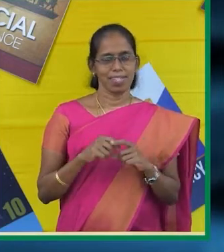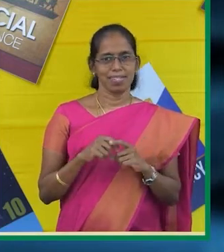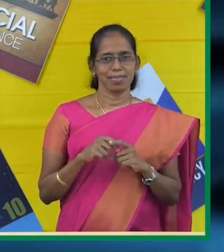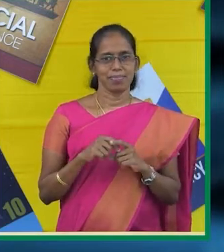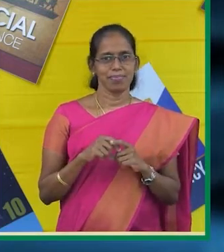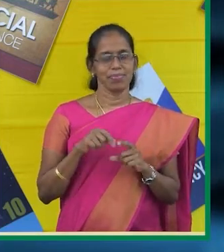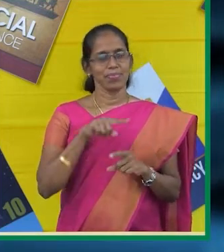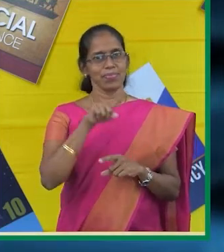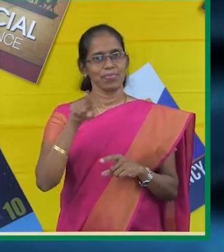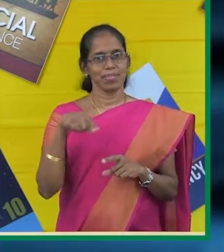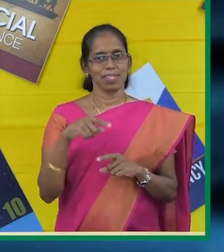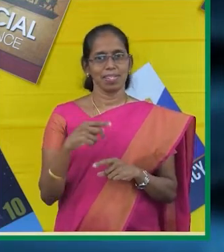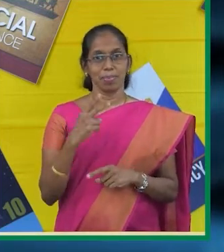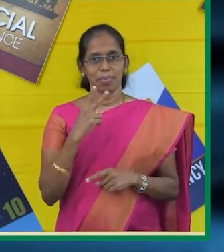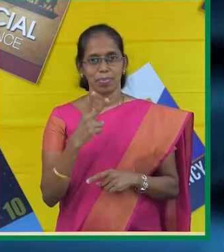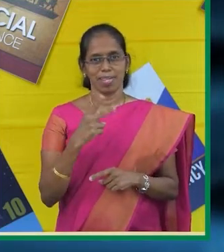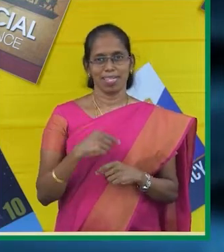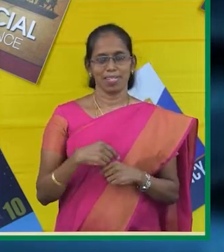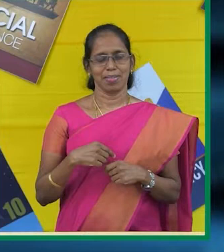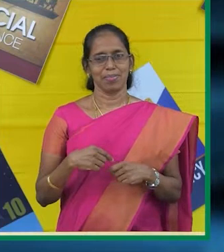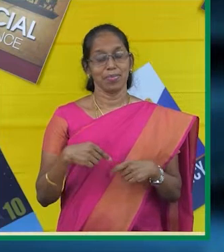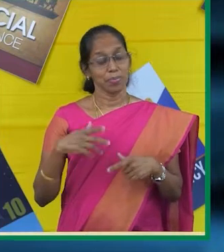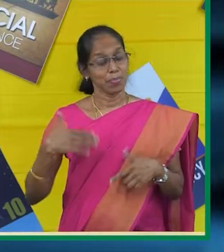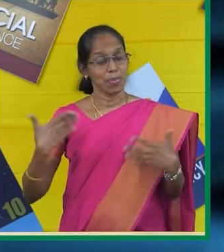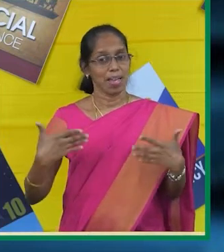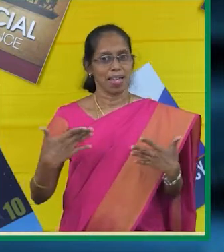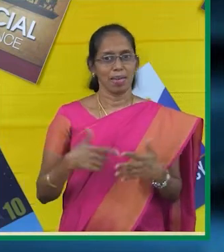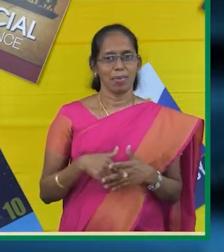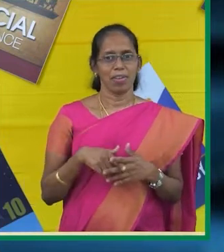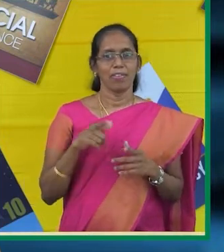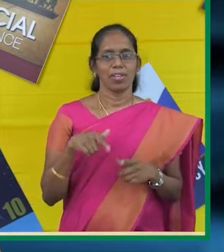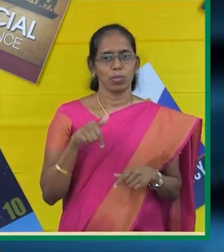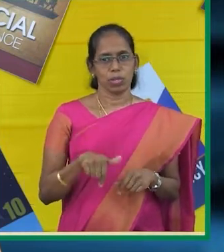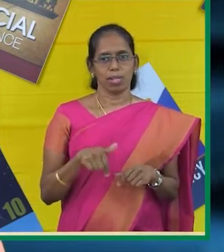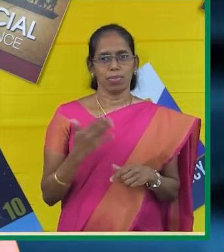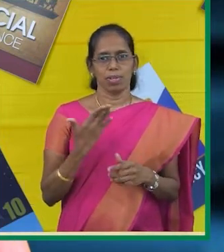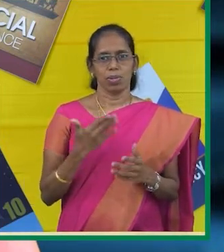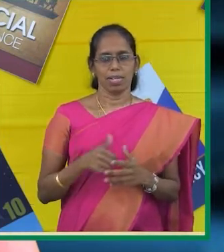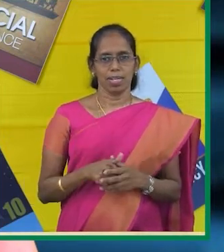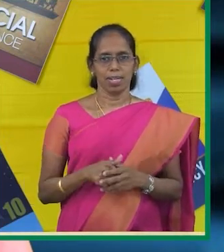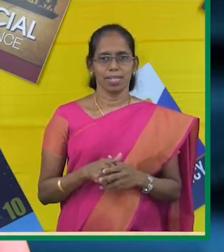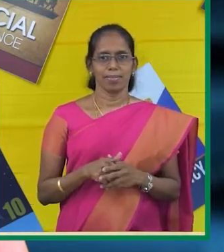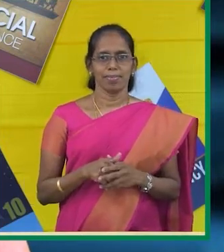Vaayilaga, Ungalai Sandhippadhile Meendum Magizhchi. We deal with